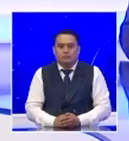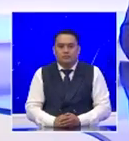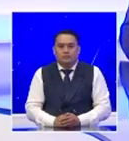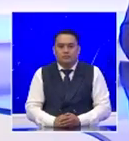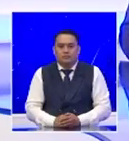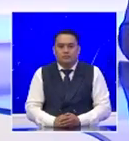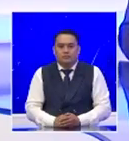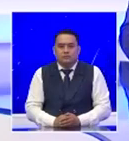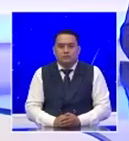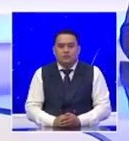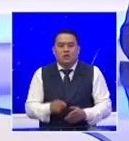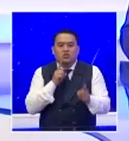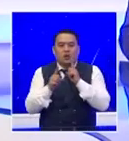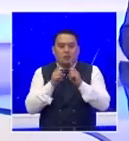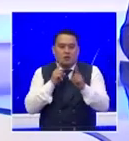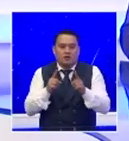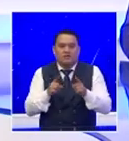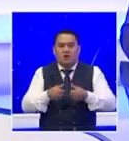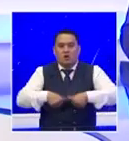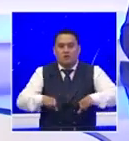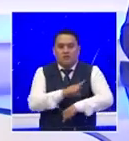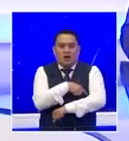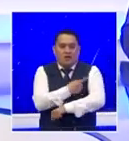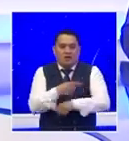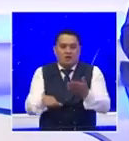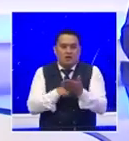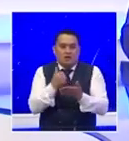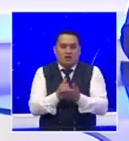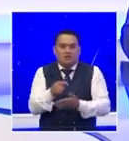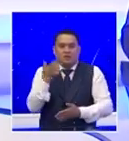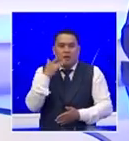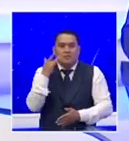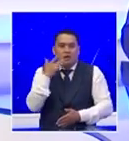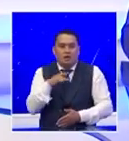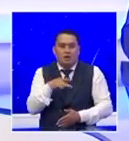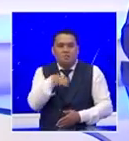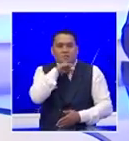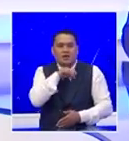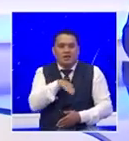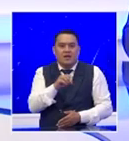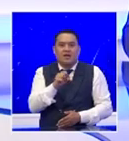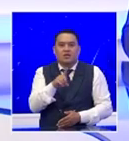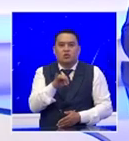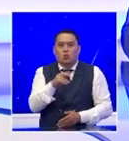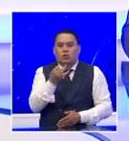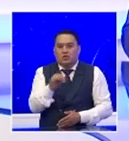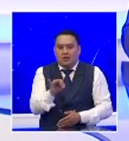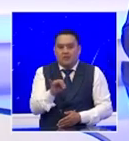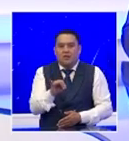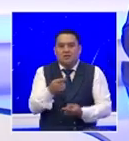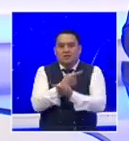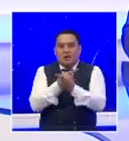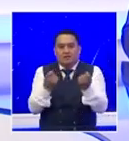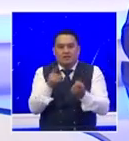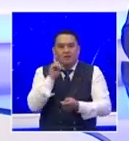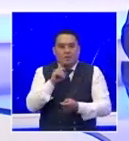На слушаниях в Сенатском комитете по вопросам здравоохранения главный инфекционист США профессор Энтони Фаучи заявил, что эпидемия